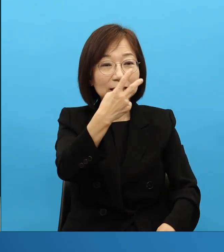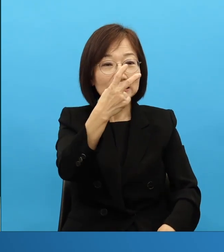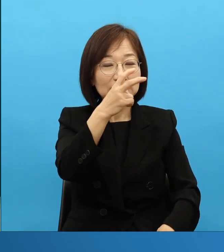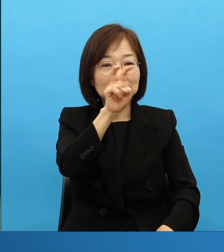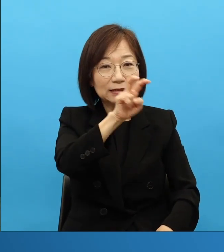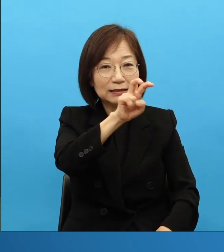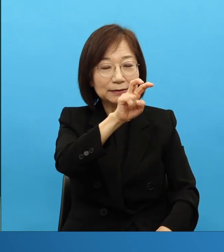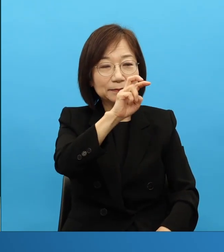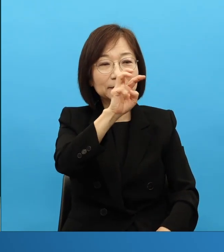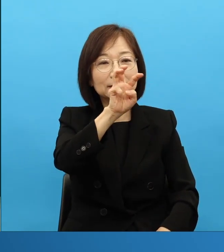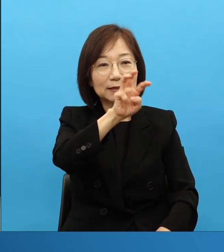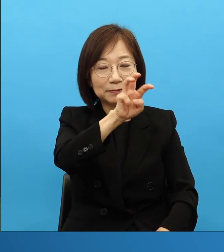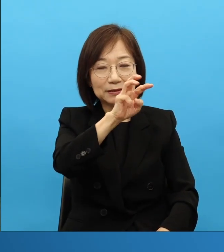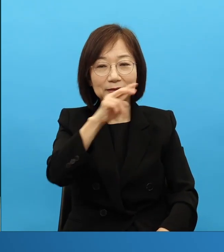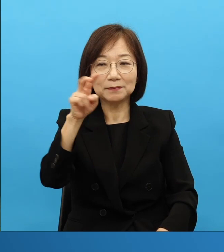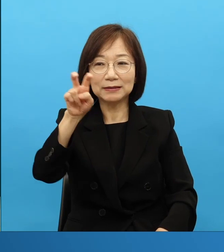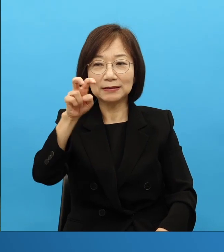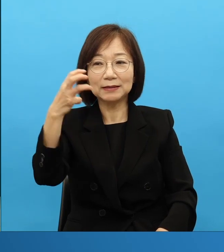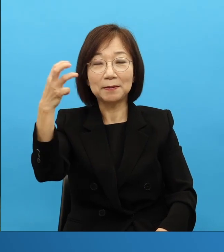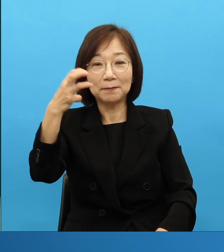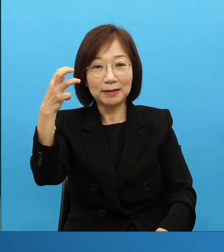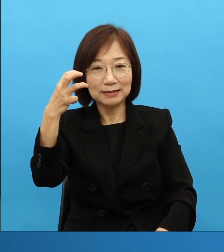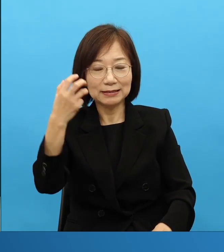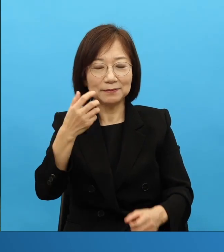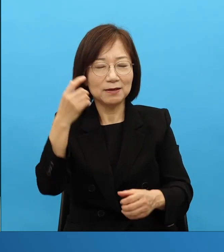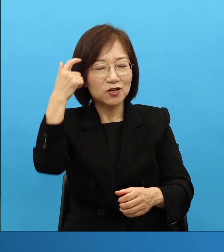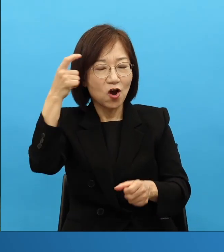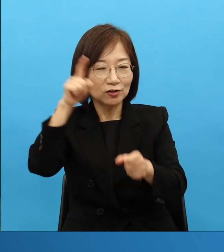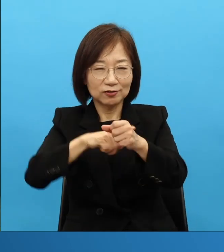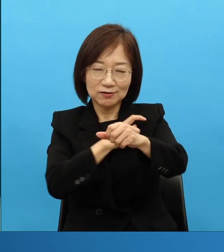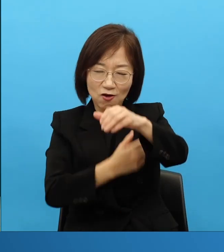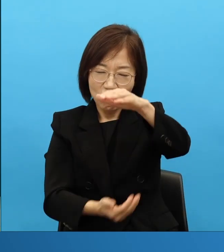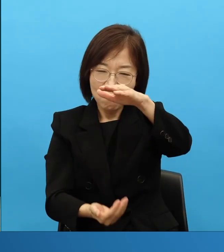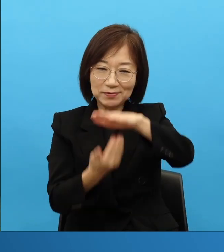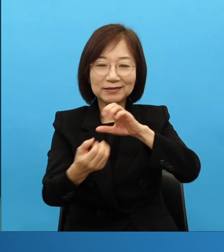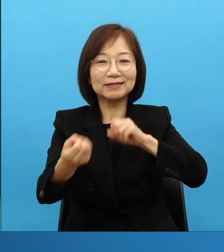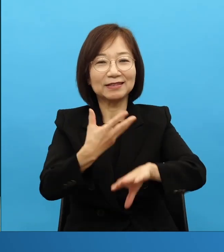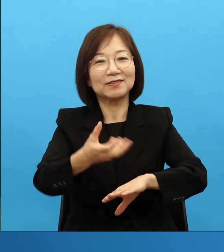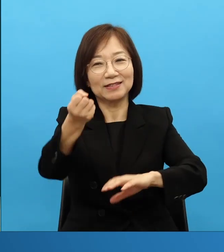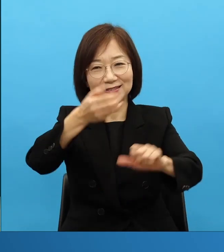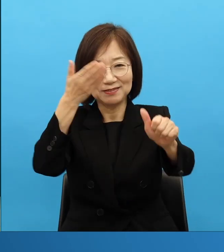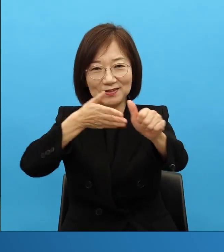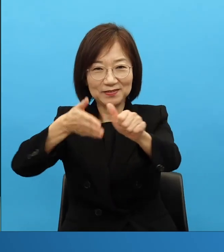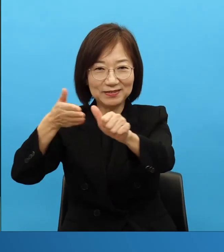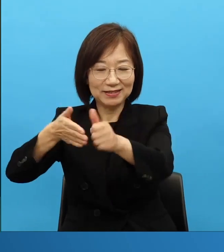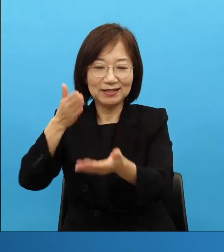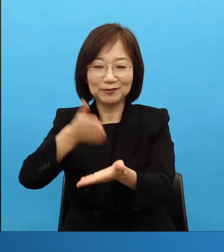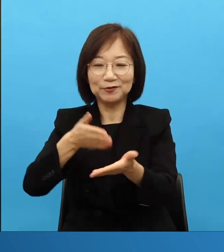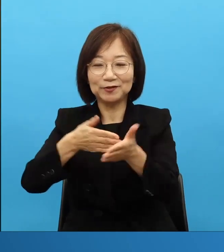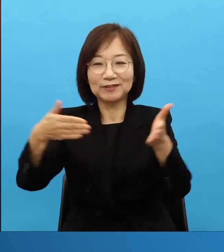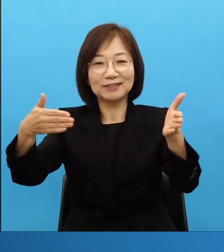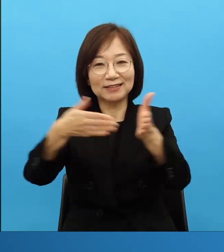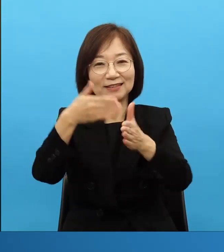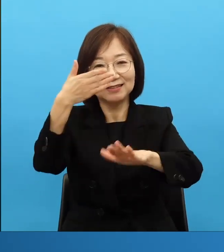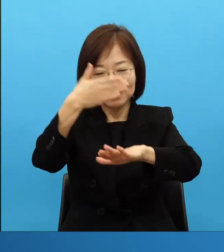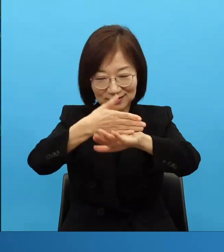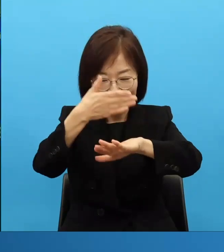시대를 살릴 영적 서밋의 응답 누리시기 바랍니다. 뉴스를 마칩니다. 고맙습니다.